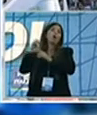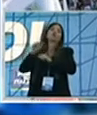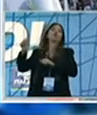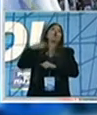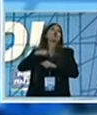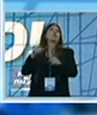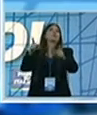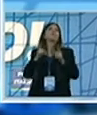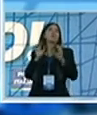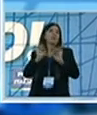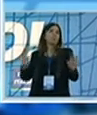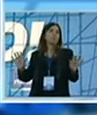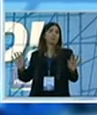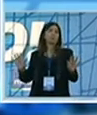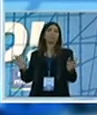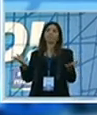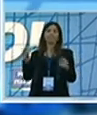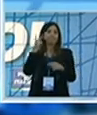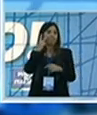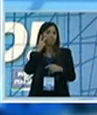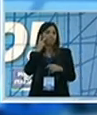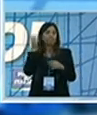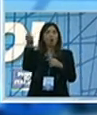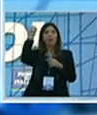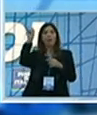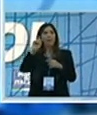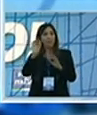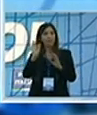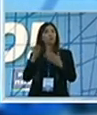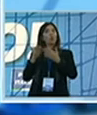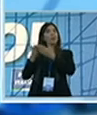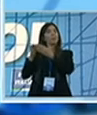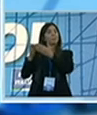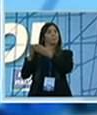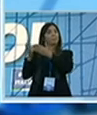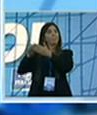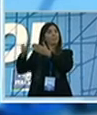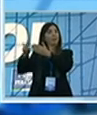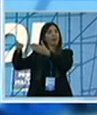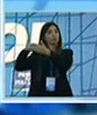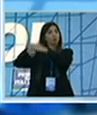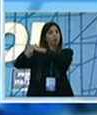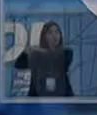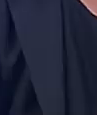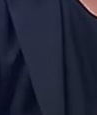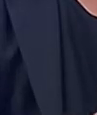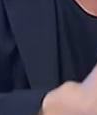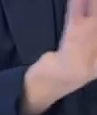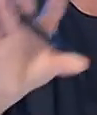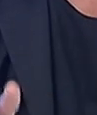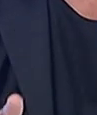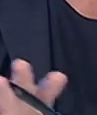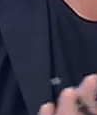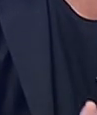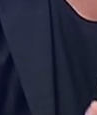quello che in questo momento ha il maggiore favore dei sondaggi, dei voti anche, però insomma senza la nostra presenza non si fa proposta